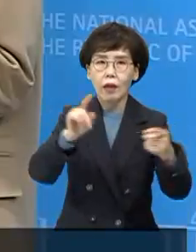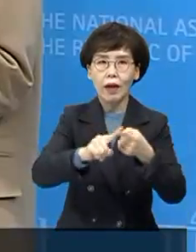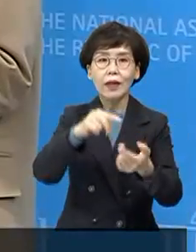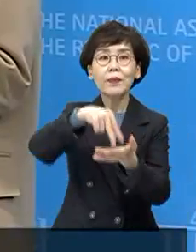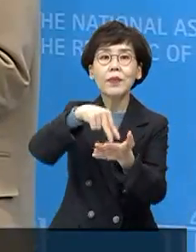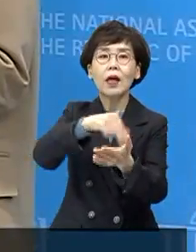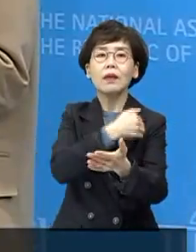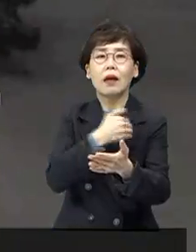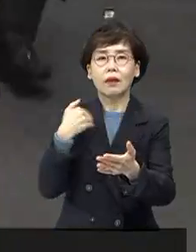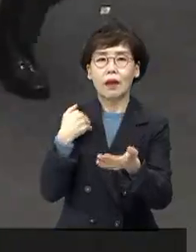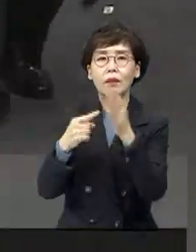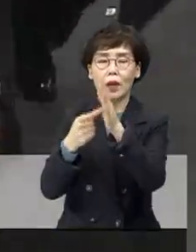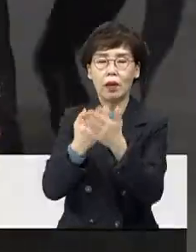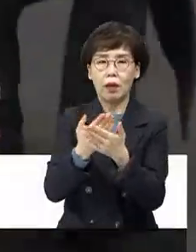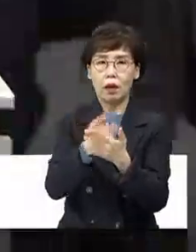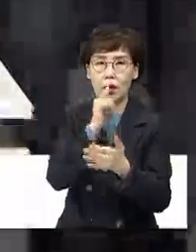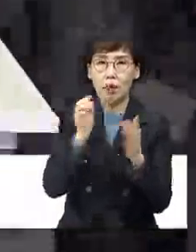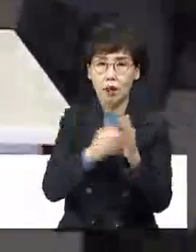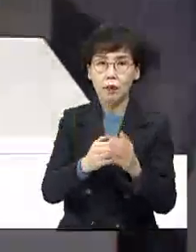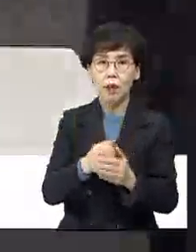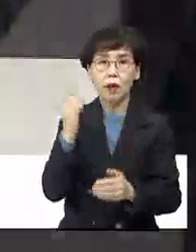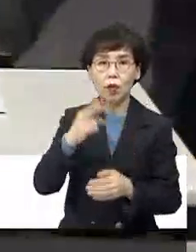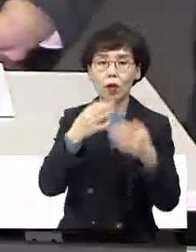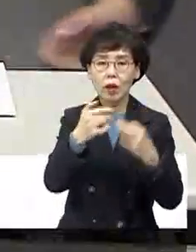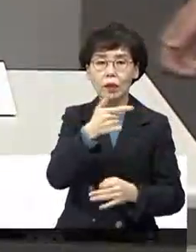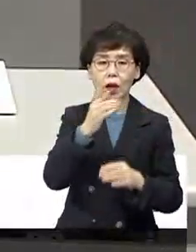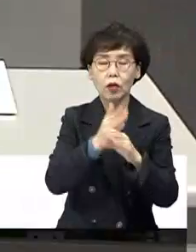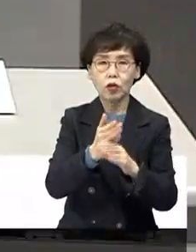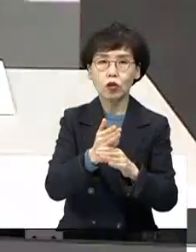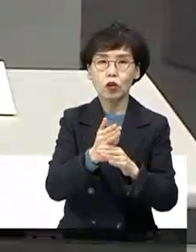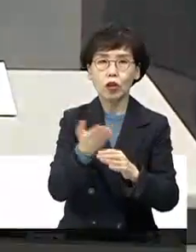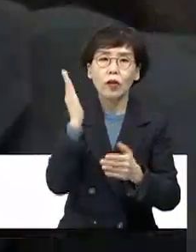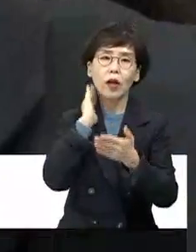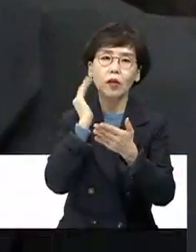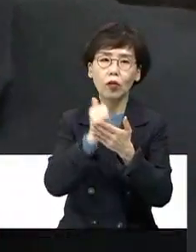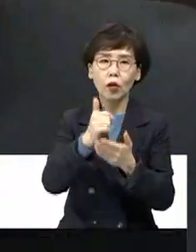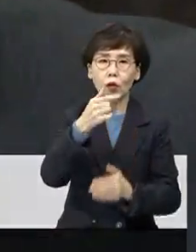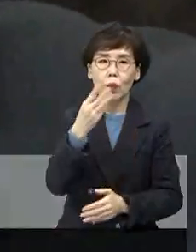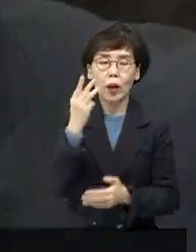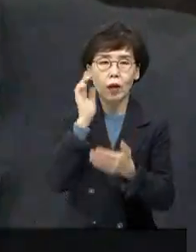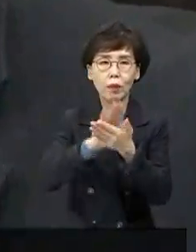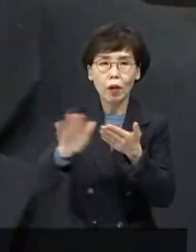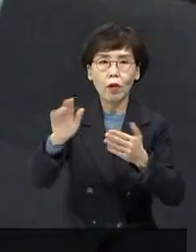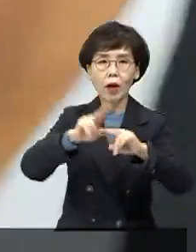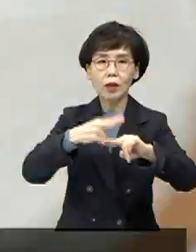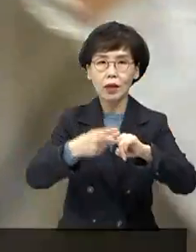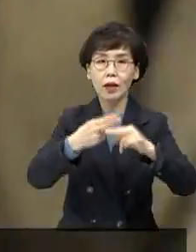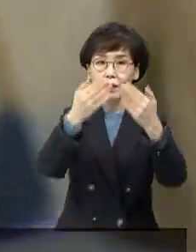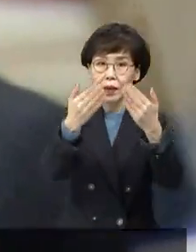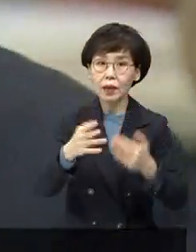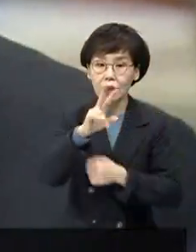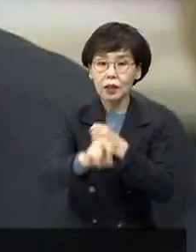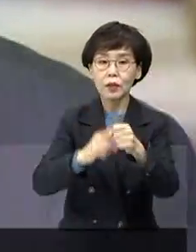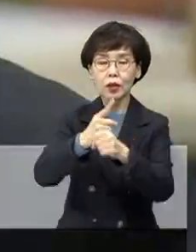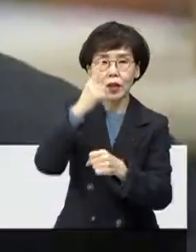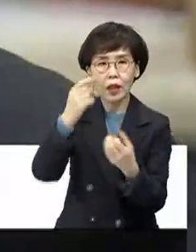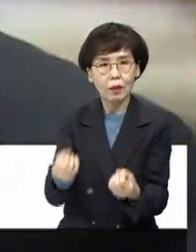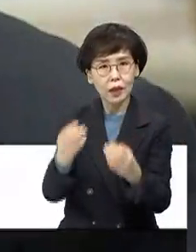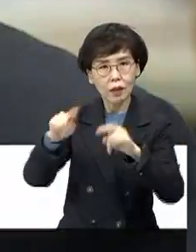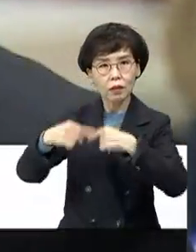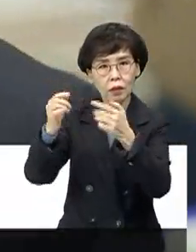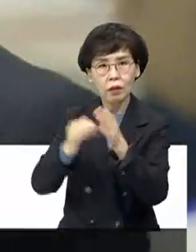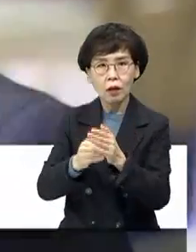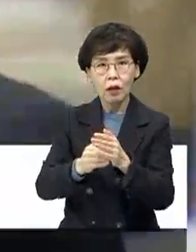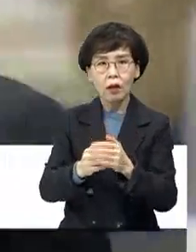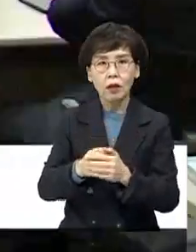압박했습니다. 앞서 이 후보는 고 김대중 전 대통령 노벨평화상 수상 21주년 기념식에도 참석했습니다. 윤 후보가